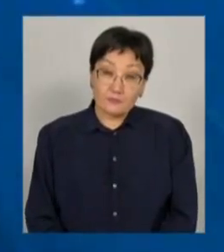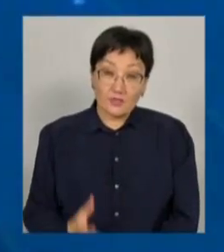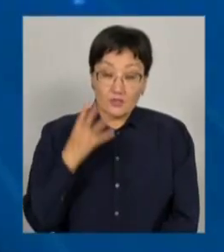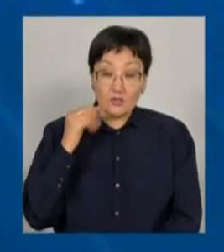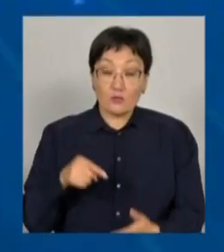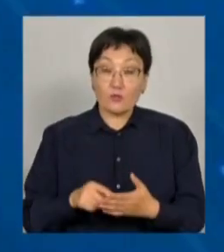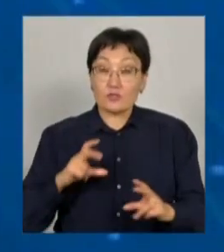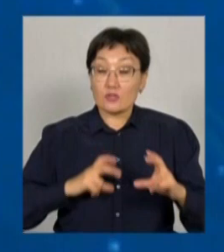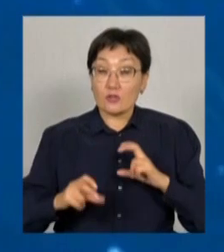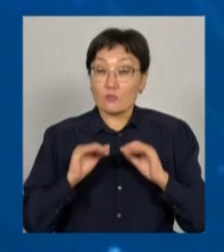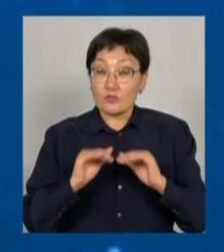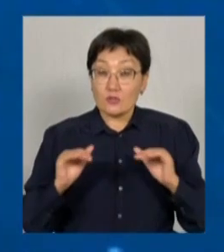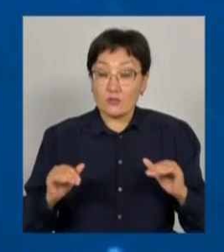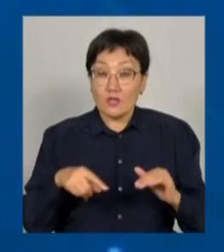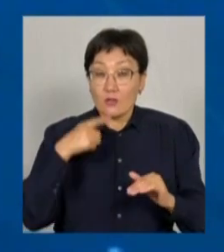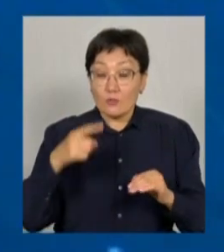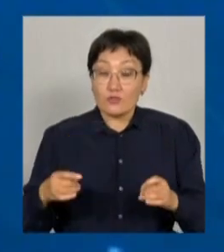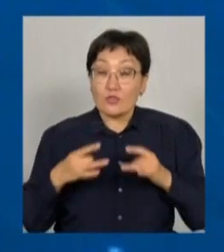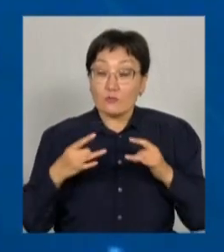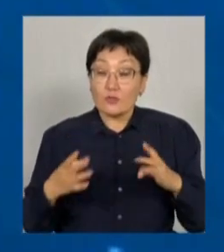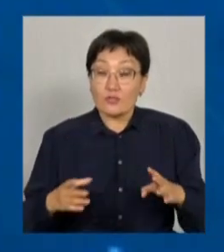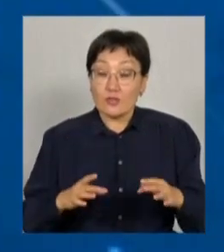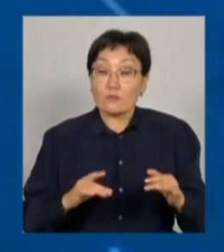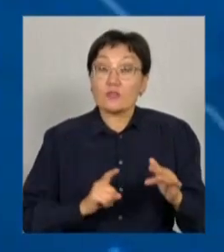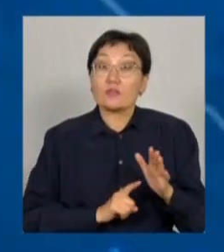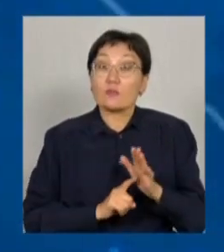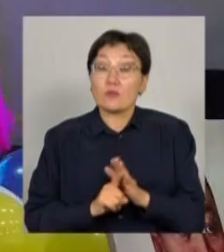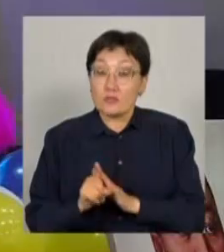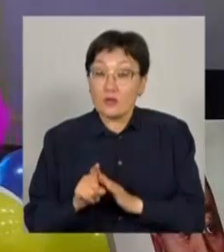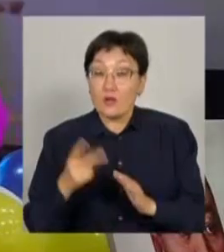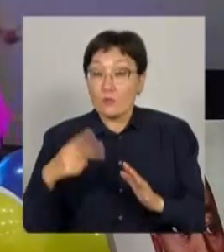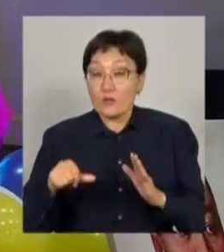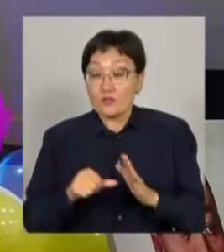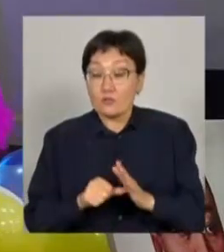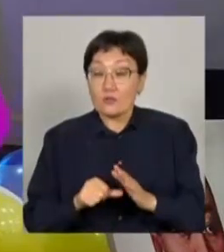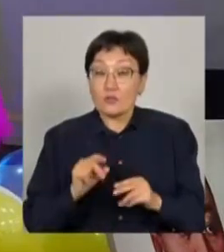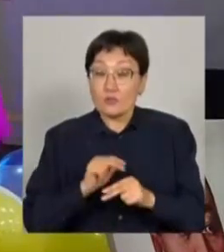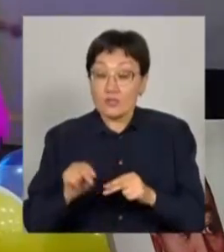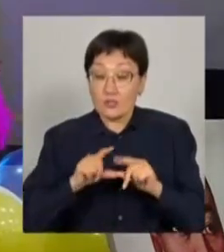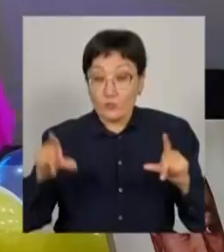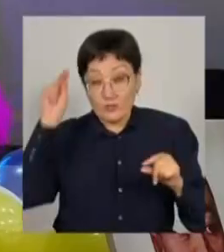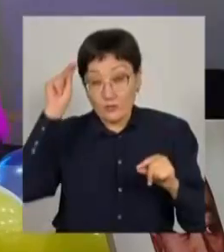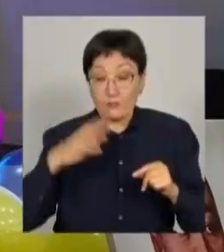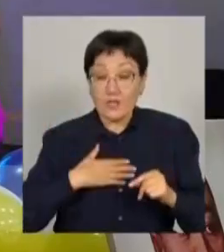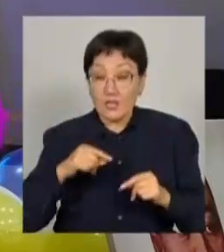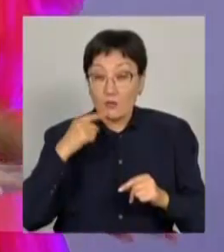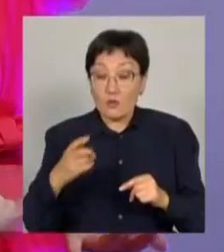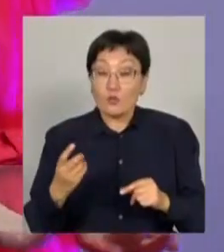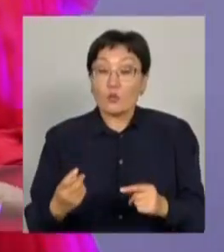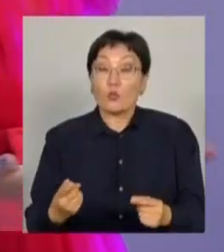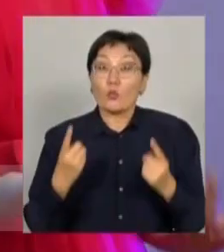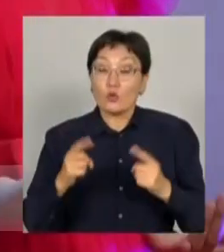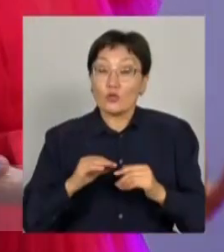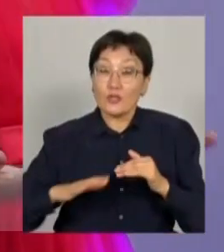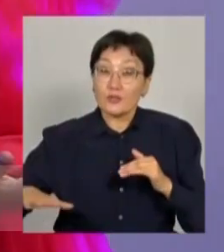Алматыда студенттер мен оқушылар тілдер мерекесін атап өтуді бастап кетті. Бүгін нөмірі 26-шы жалпы білім беретін мектепте «Менің тілім ұлы дала рухы»